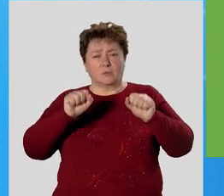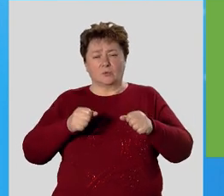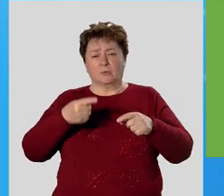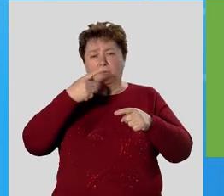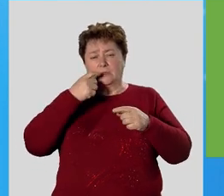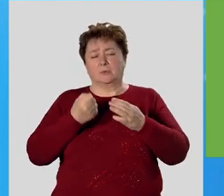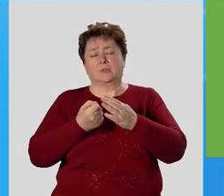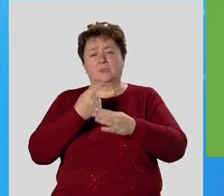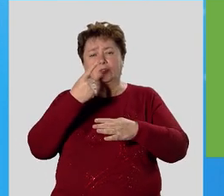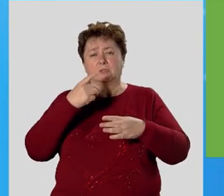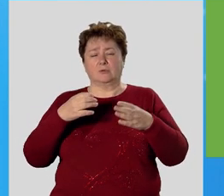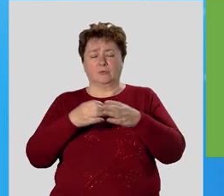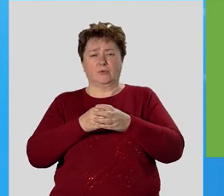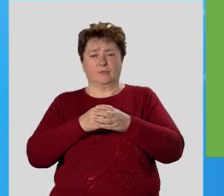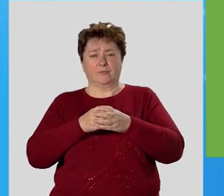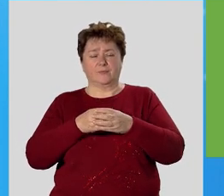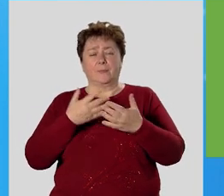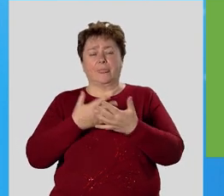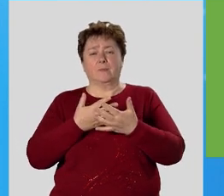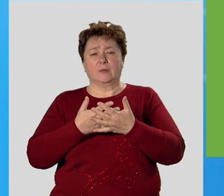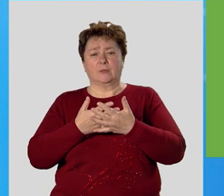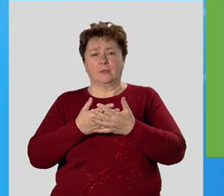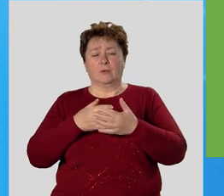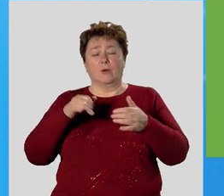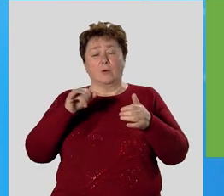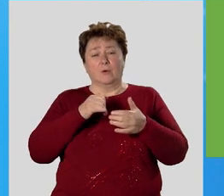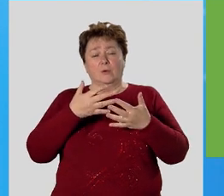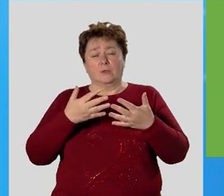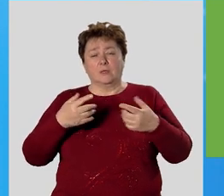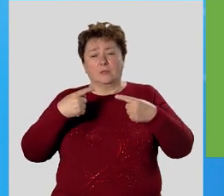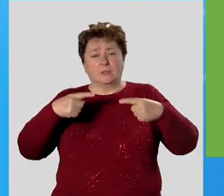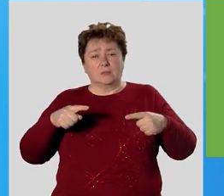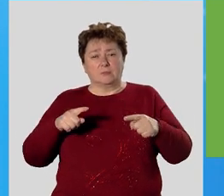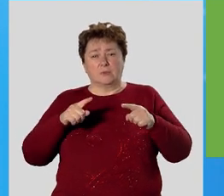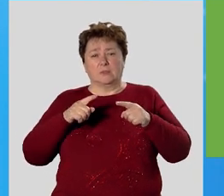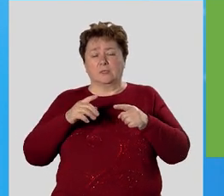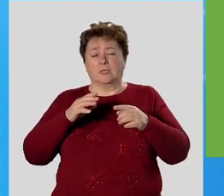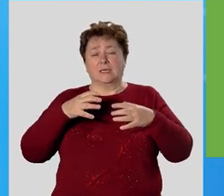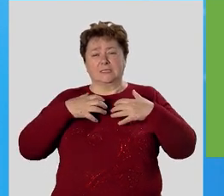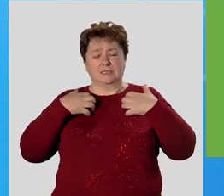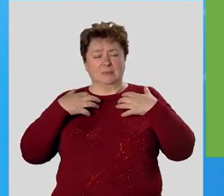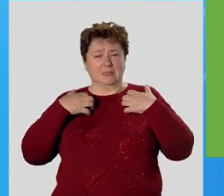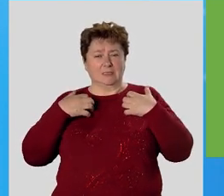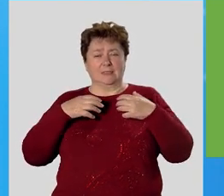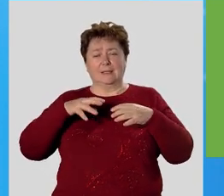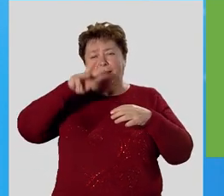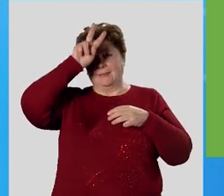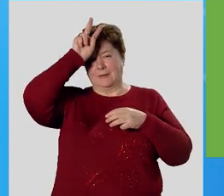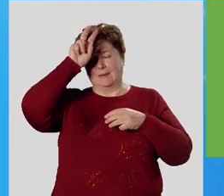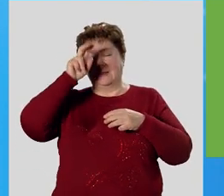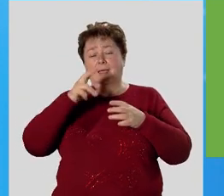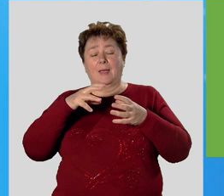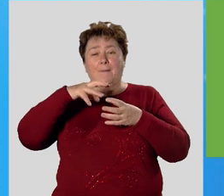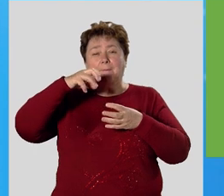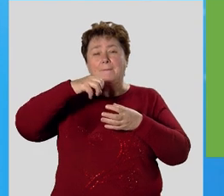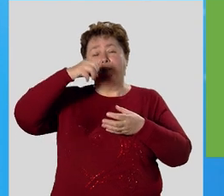близких по происхождению видов. Например, у таких разных организмов, как шимпанзе, таракан и